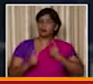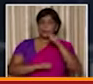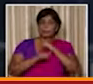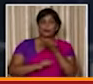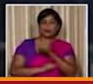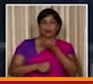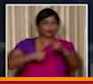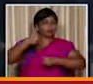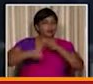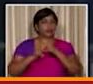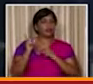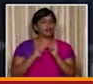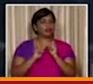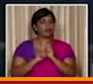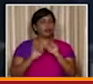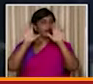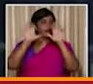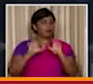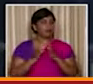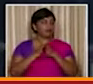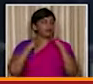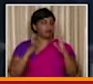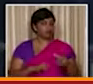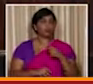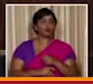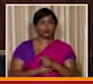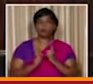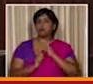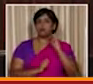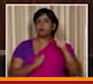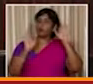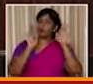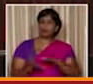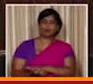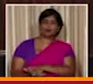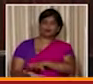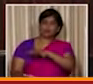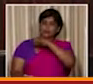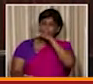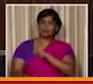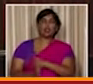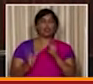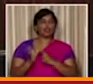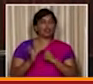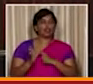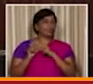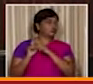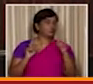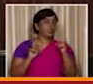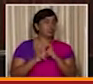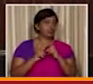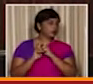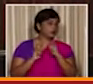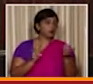ඉල්ලා ඉදිරිපත් කළ අයදුම් පත්‍ර 9000කට අධික ප්‍රමාණයක් ගෙවීමෙන් තොරව ගොඩ ගැසී තිබුණා. අගෝස්තු සිට දෙසැම්බර් දක්වා